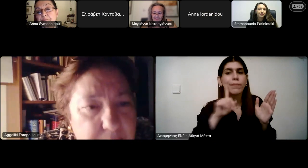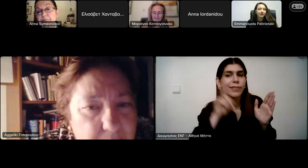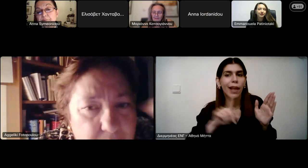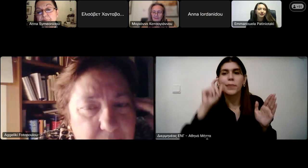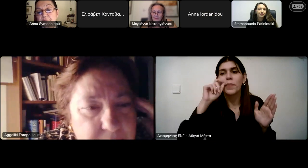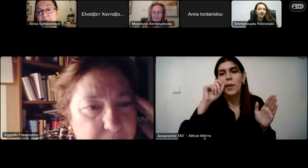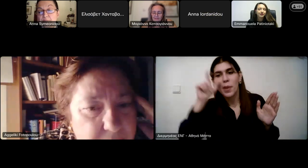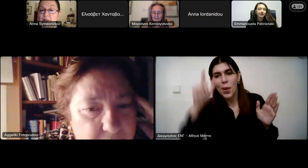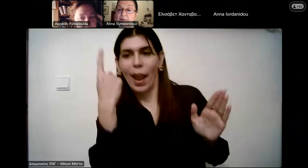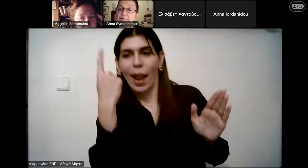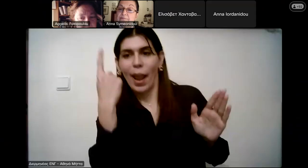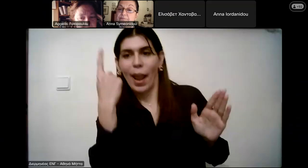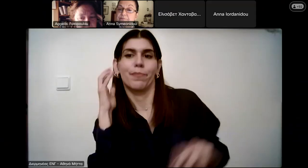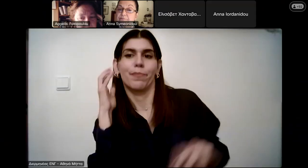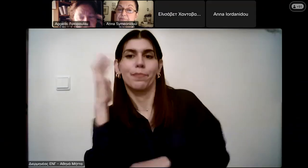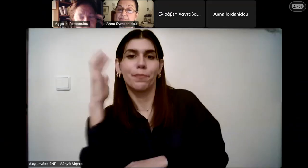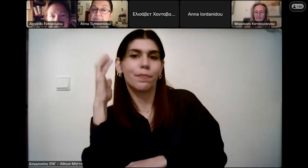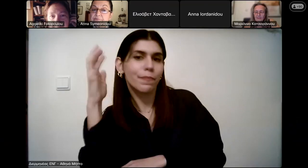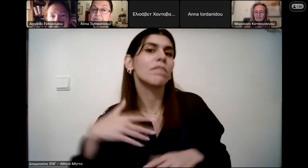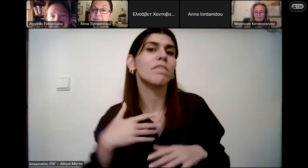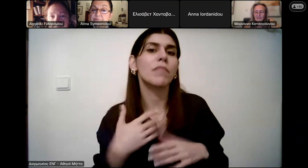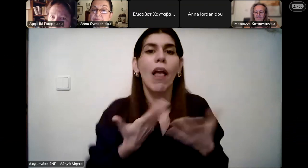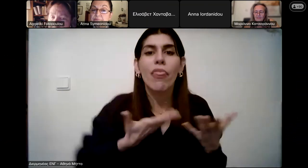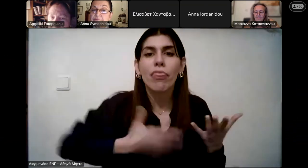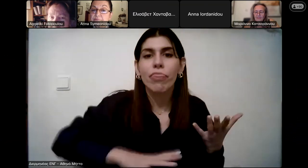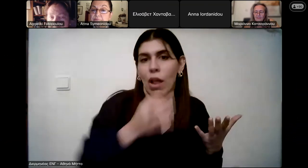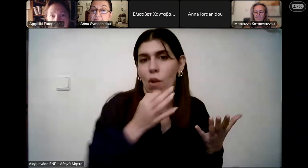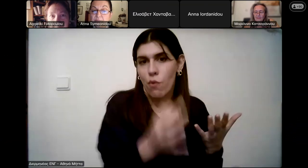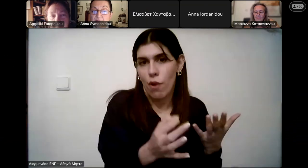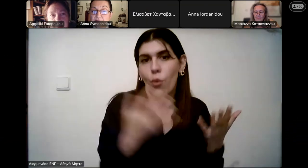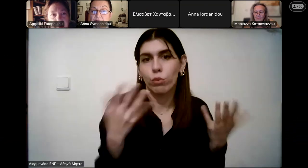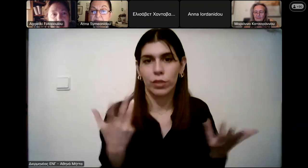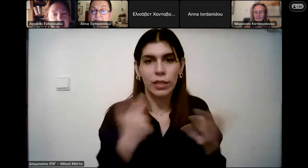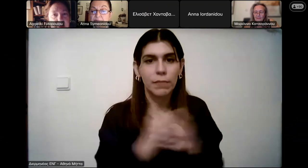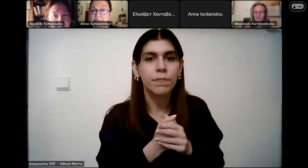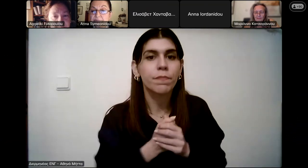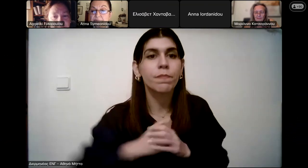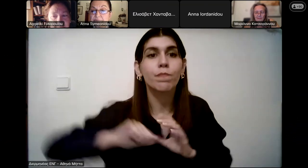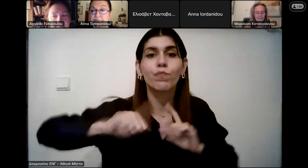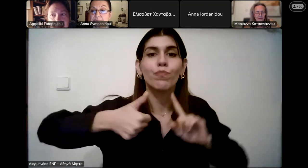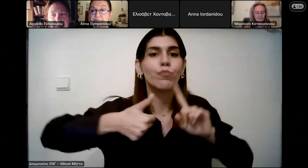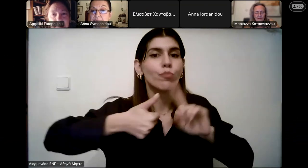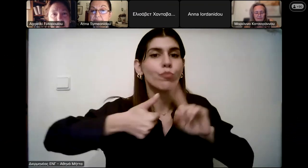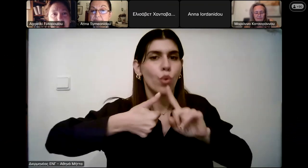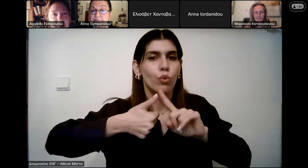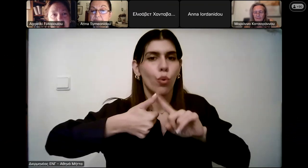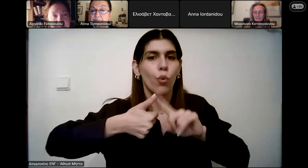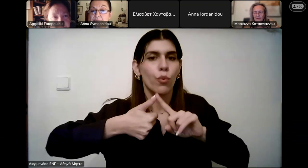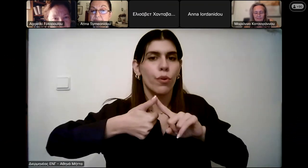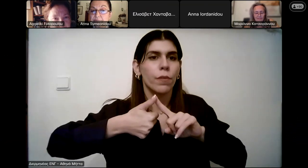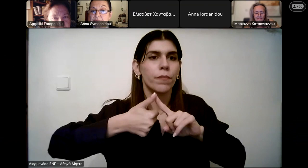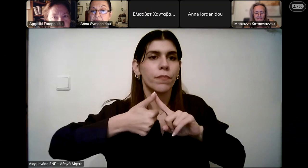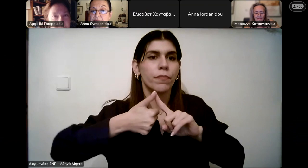μας έκαναν τις παρεμβάσεις τους. Θέλω να πω το εξής. Πρώτον, ότι το θέμα έχει πάρα